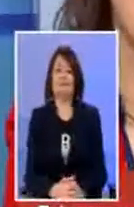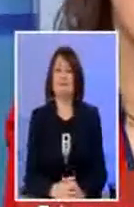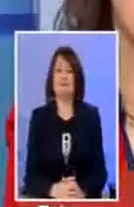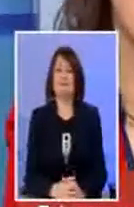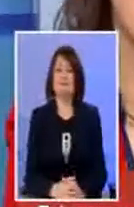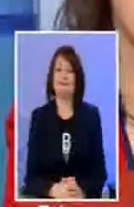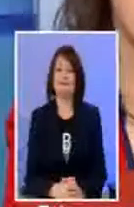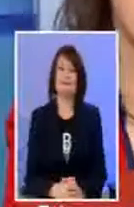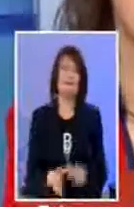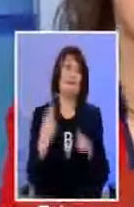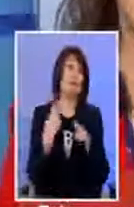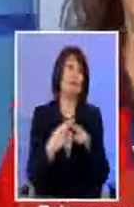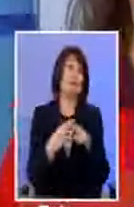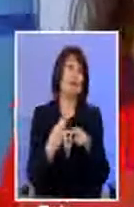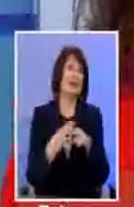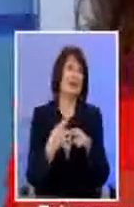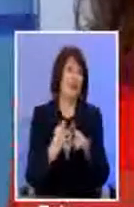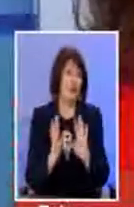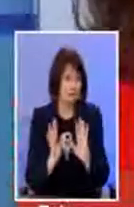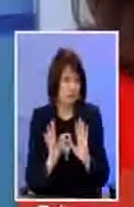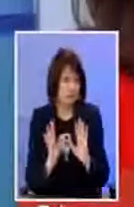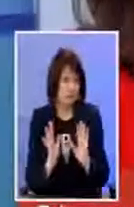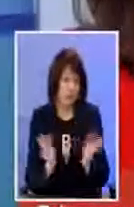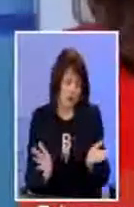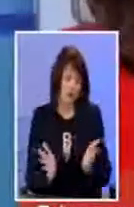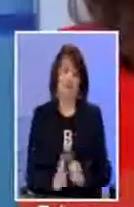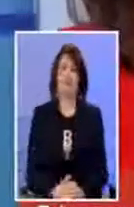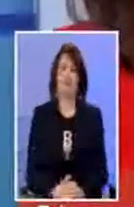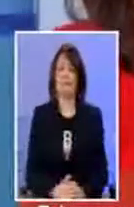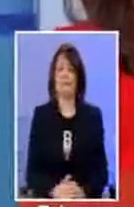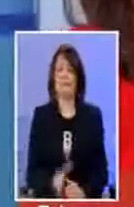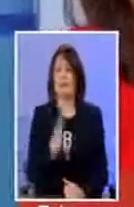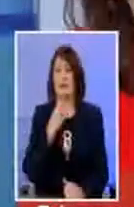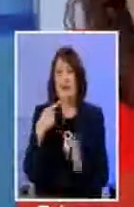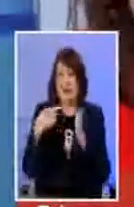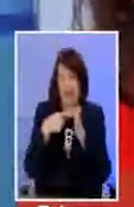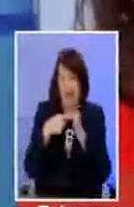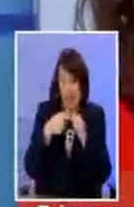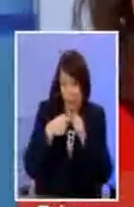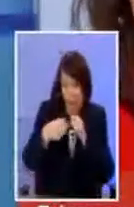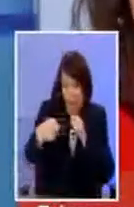Είναι κάτι πολύ σημαντικό για μένα να μην πρέπει να κάνω ένα χιλιόμετρο,